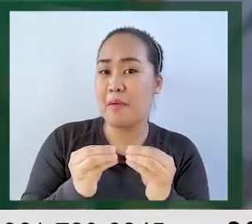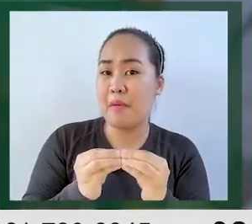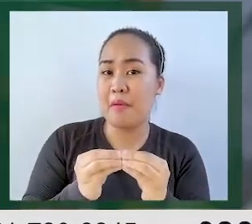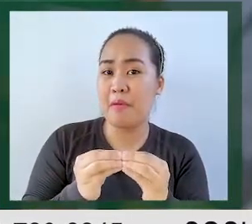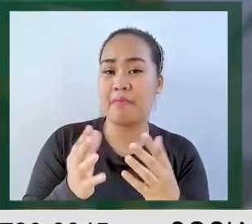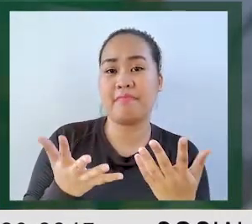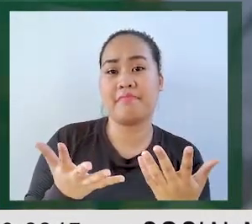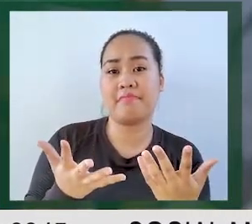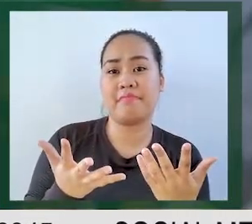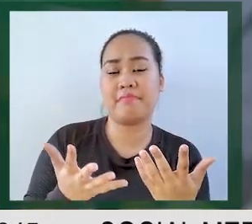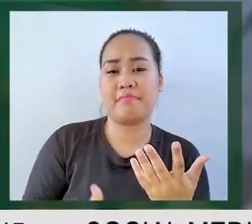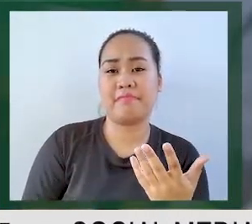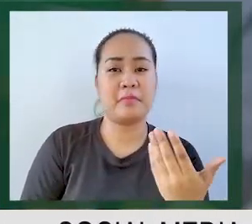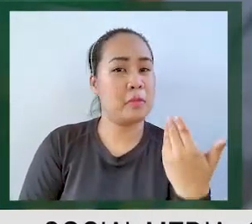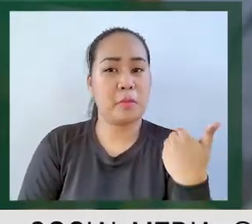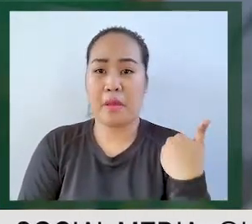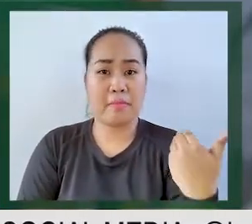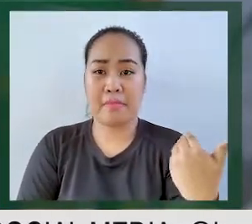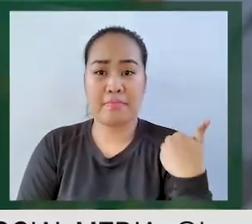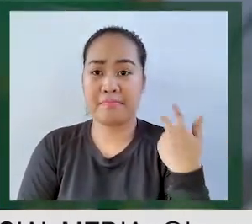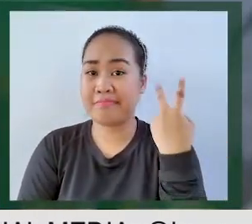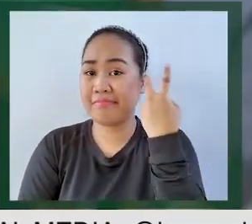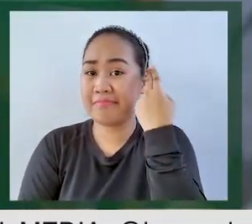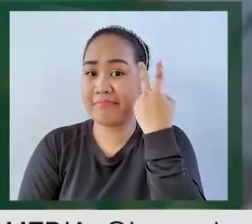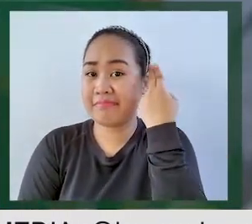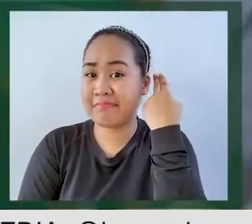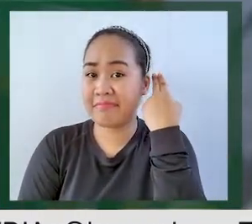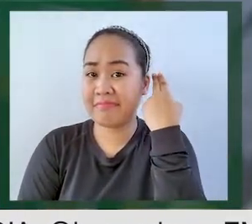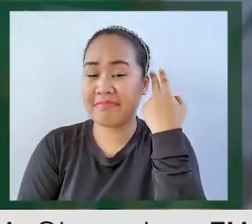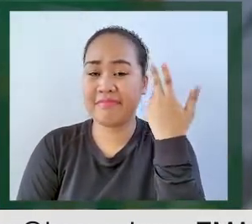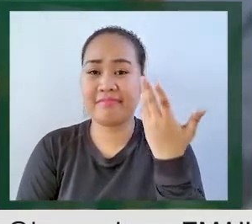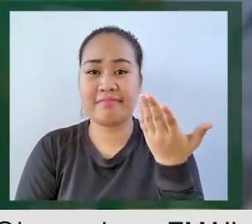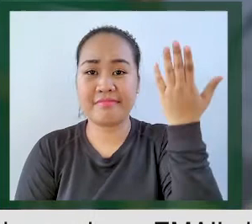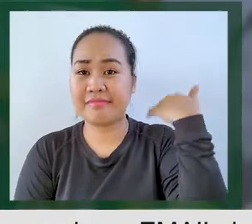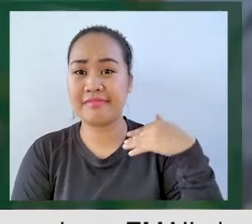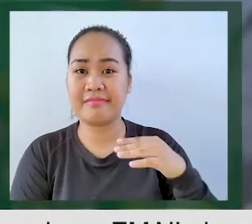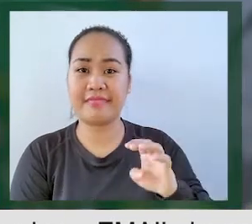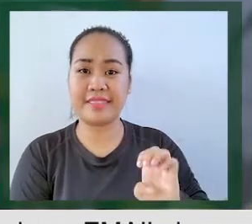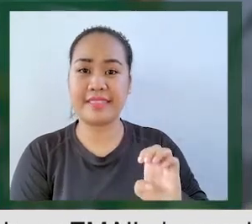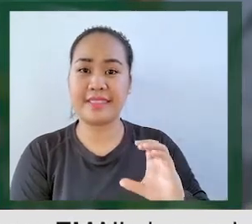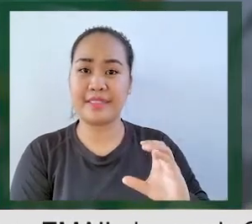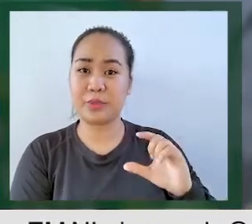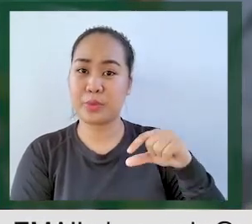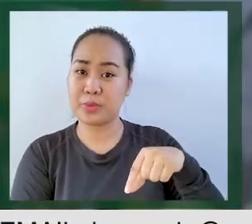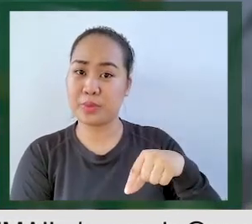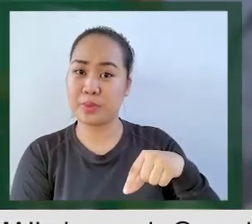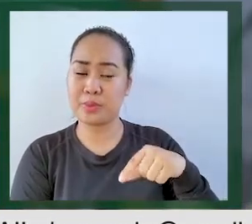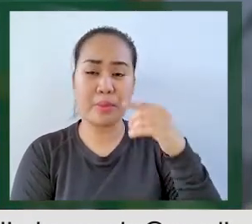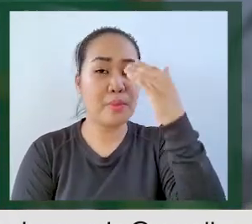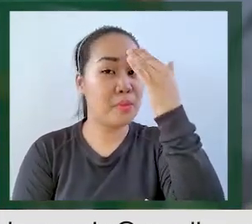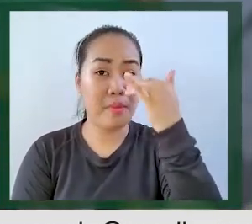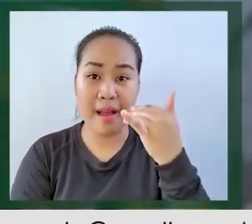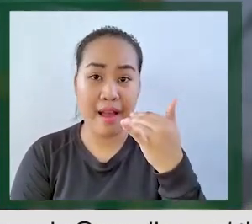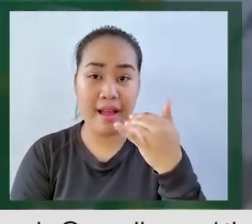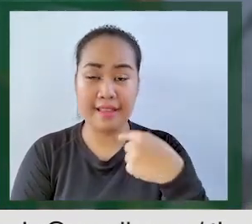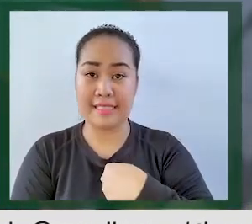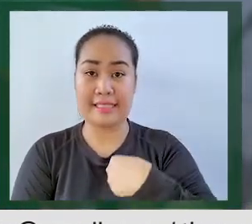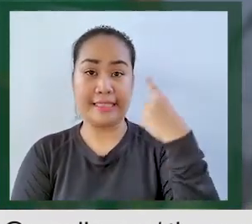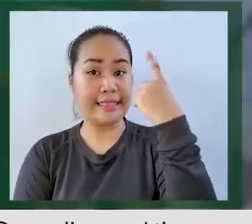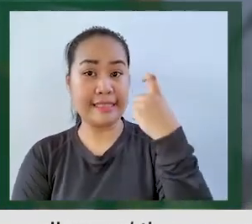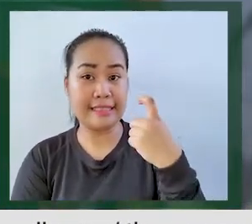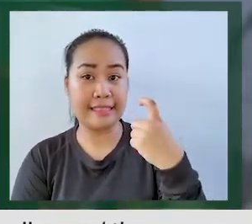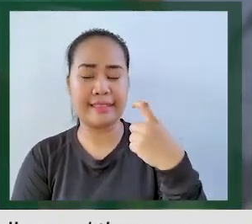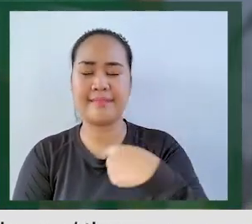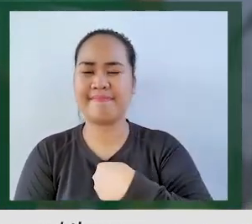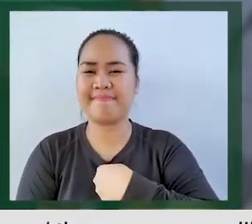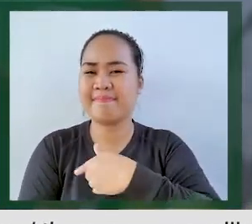Lalo, no, hindi pa ako nakakapagpagupit since ECQ. Bakit? Kung ako tatanungin